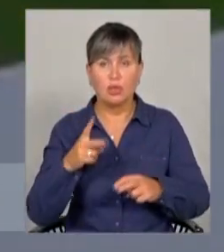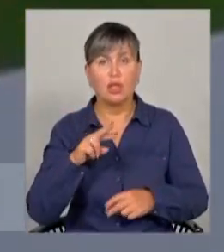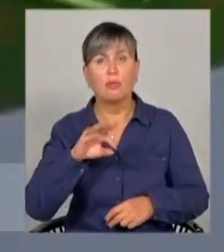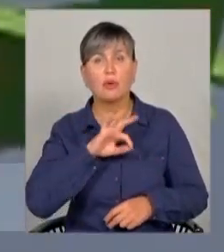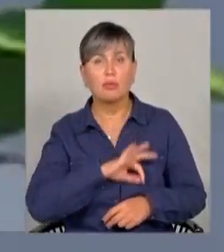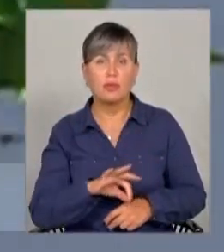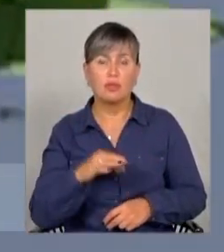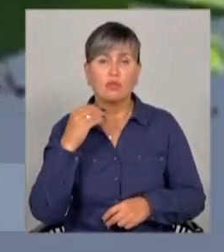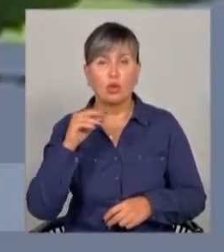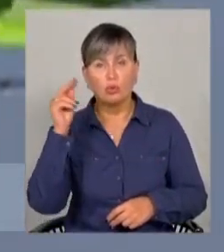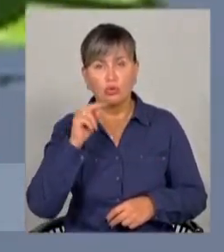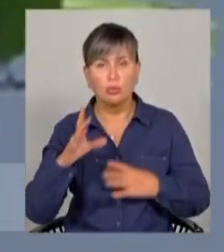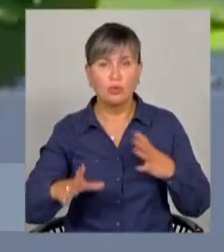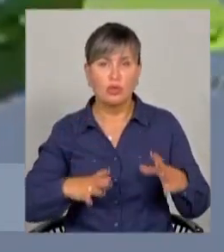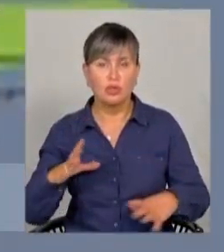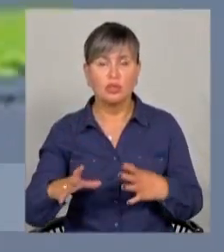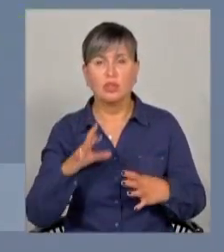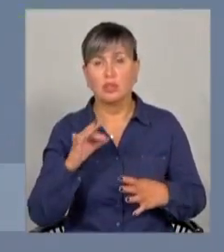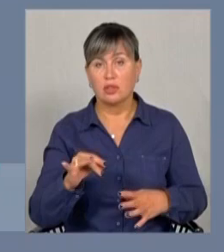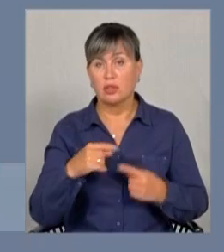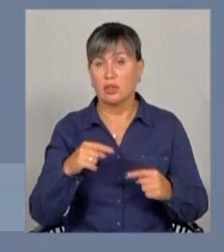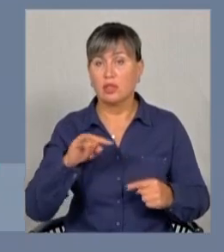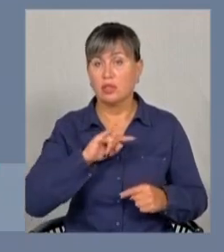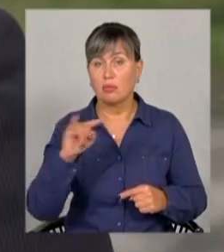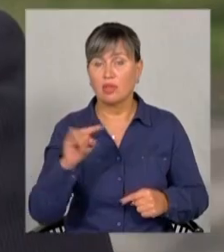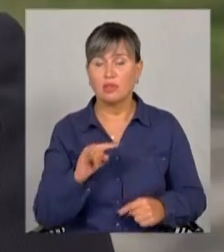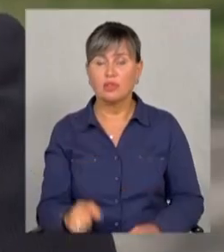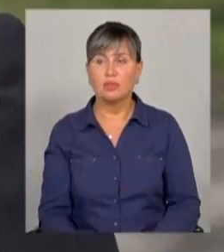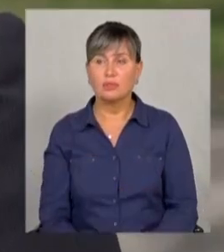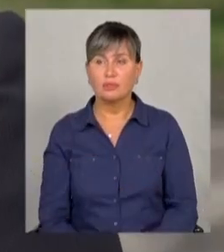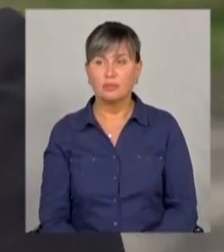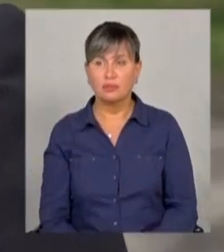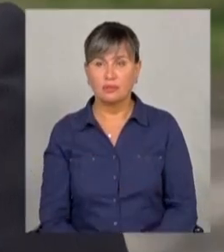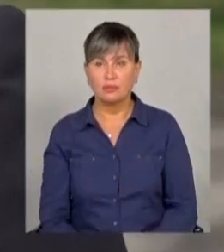применения в качестве учебно-тренировочного и тактического самолета.